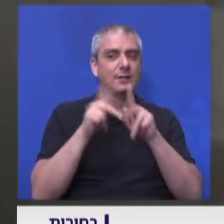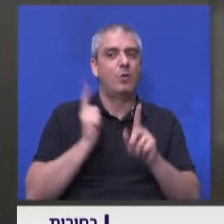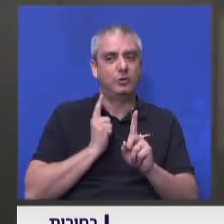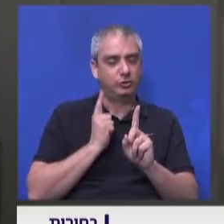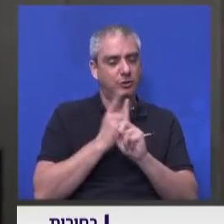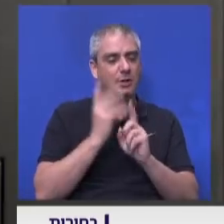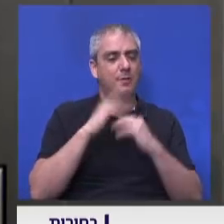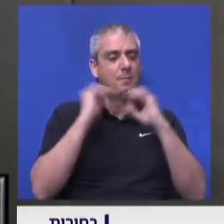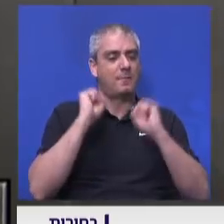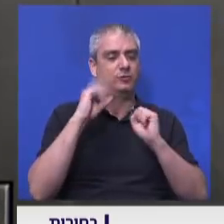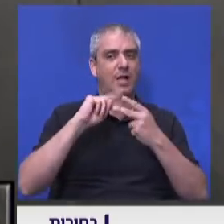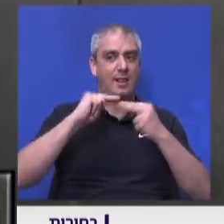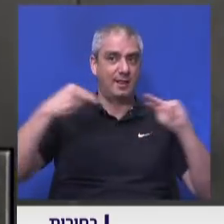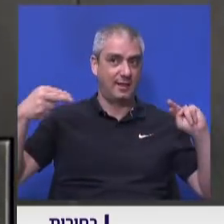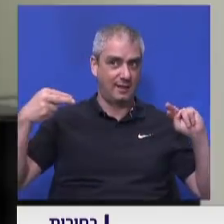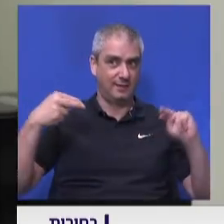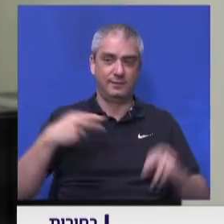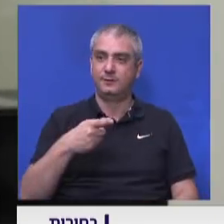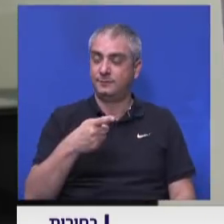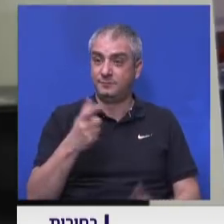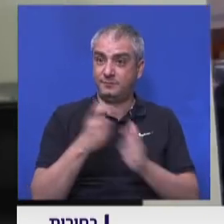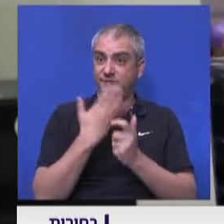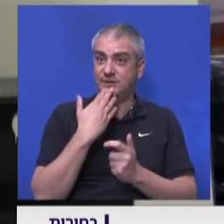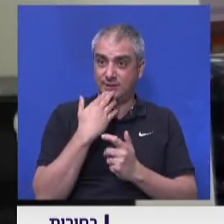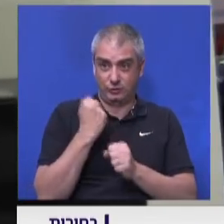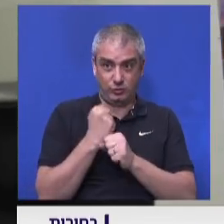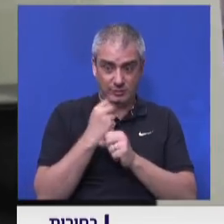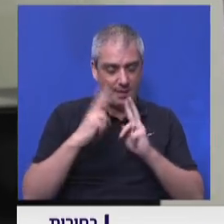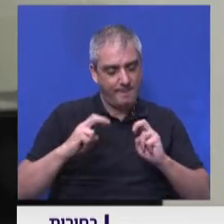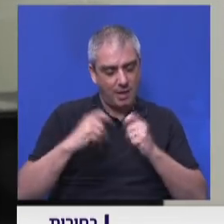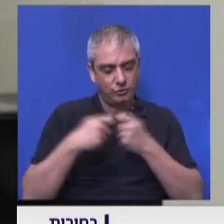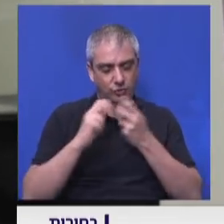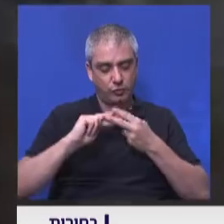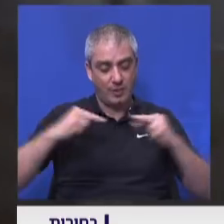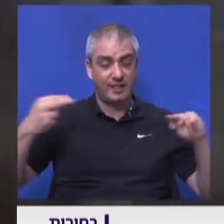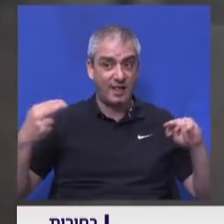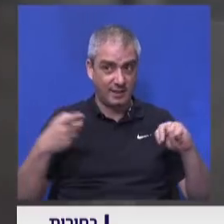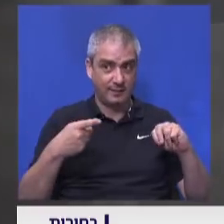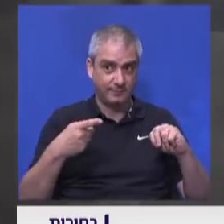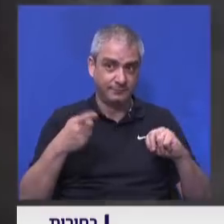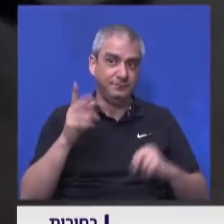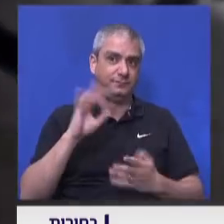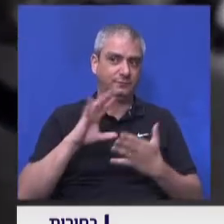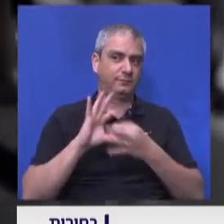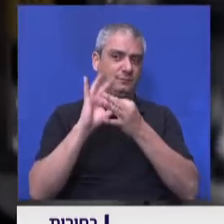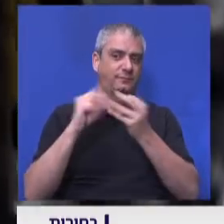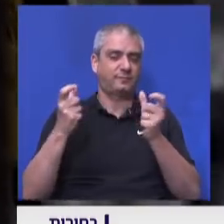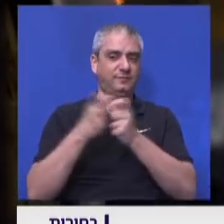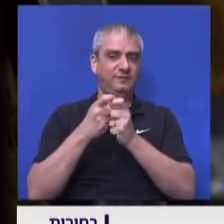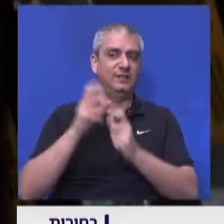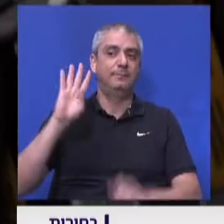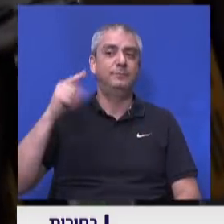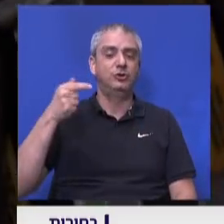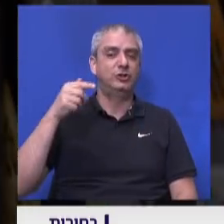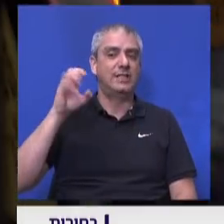DNA. החברה הישראלית העוסקת במחקר בנושא DNA נמצאת בקשר אסטרטגי עם חברת BGI